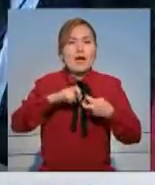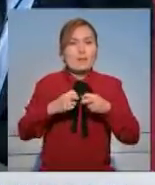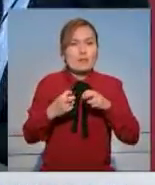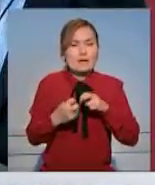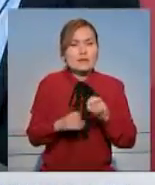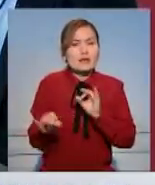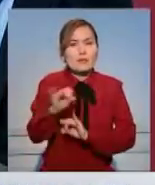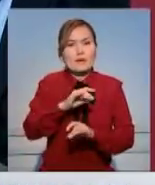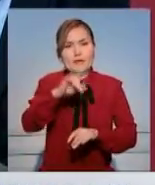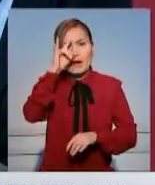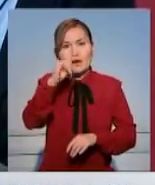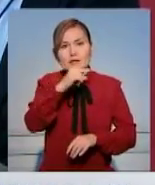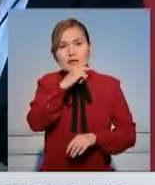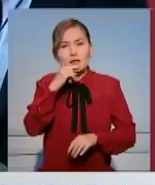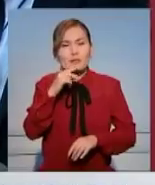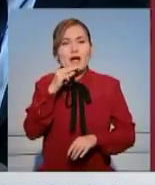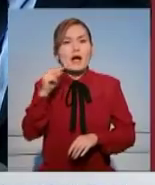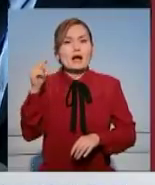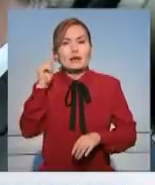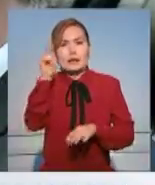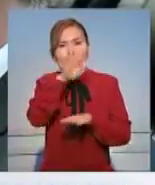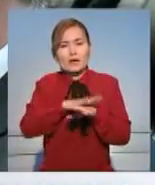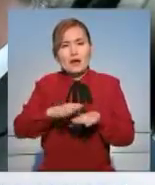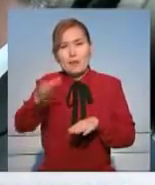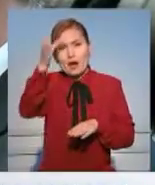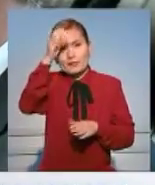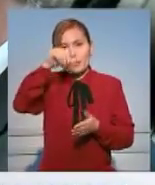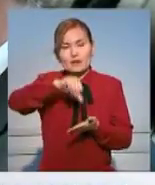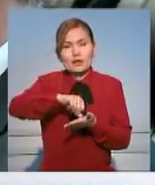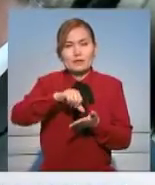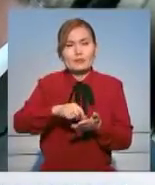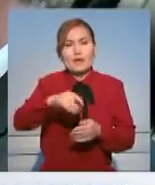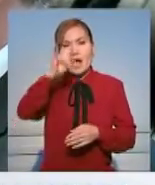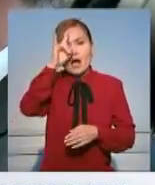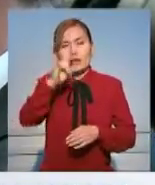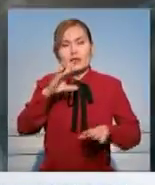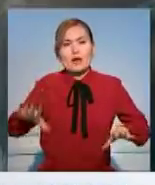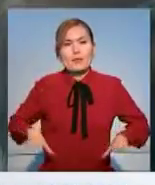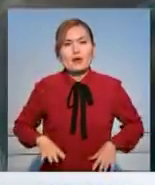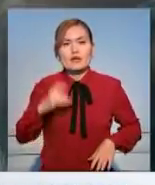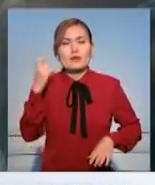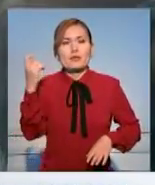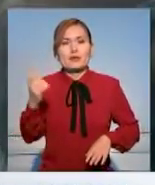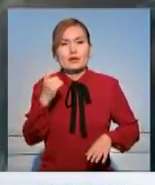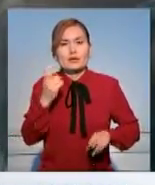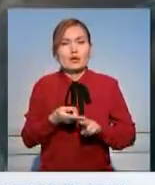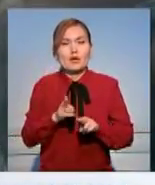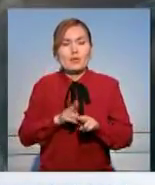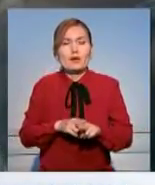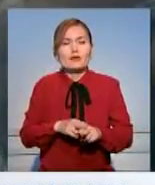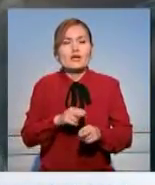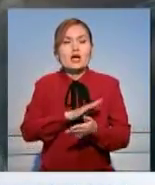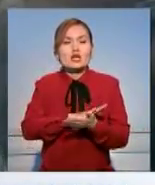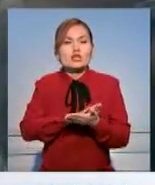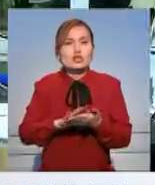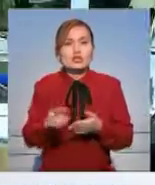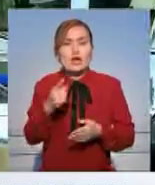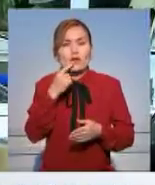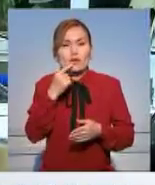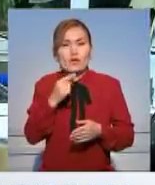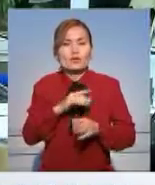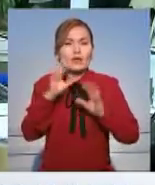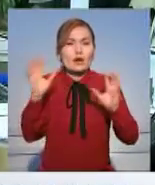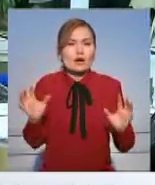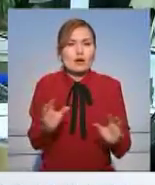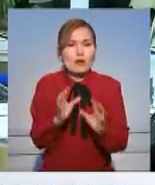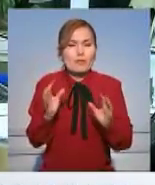шараға Қазақстан, Ресей және Қытай елінің ғалымдары қатысты. Отандық жылқы шаруашылығындағы элиталық тұқымның генетикалық қорын қалай